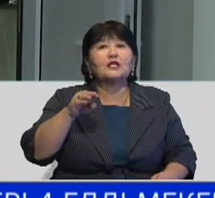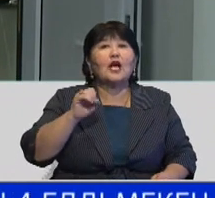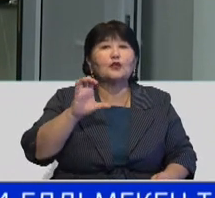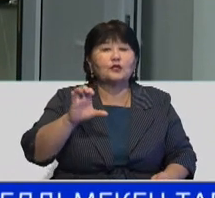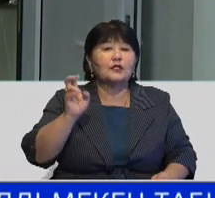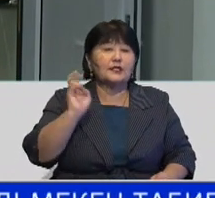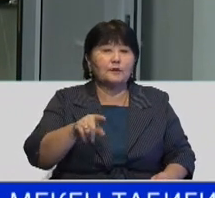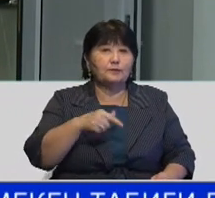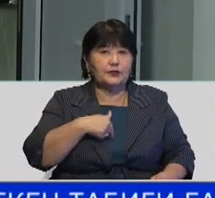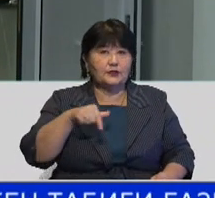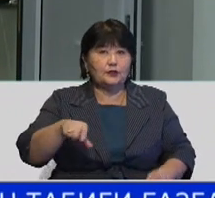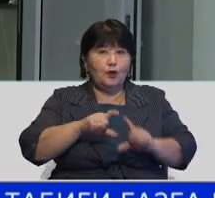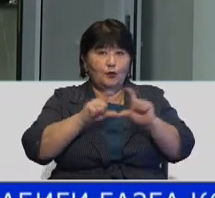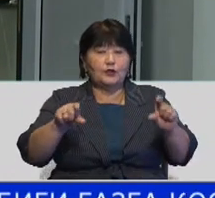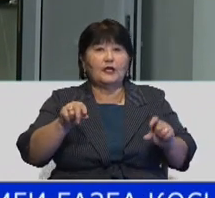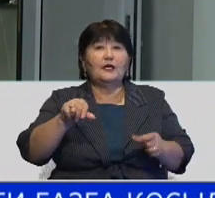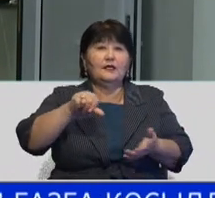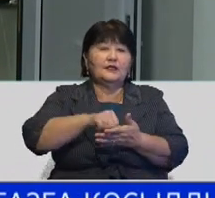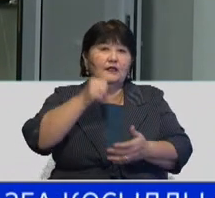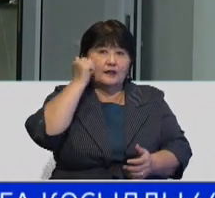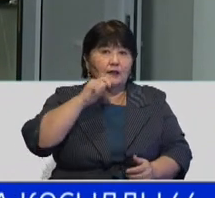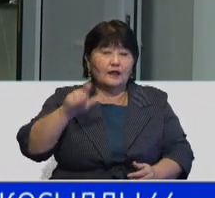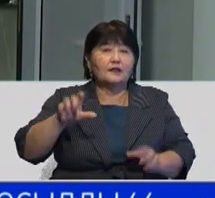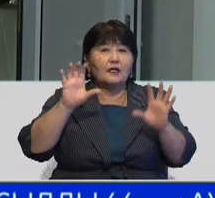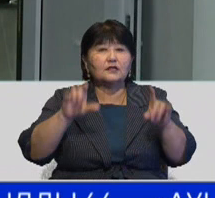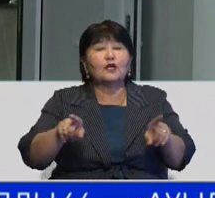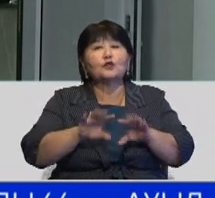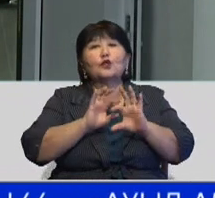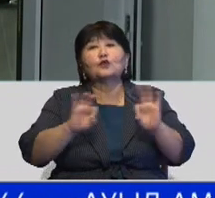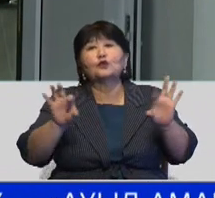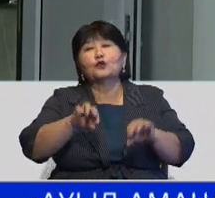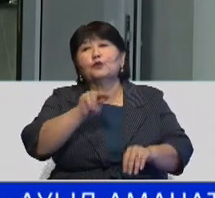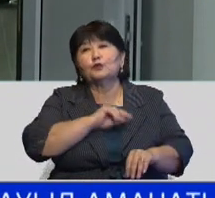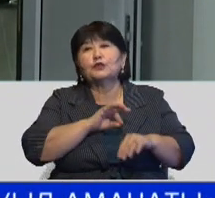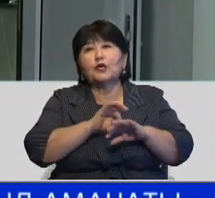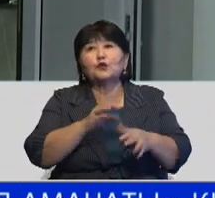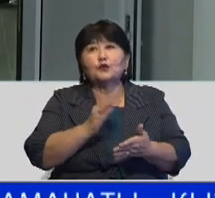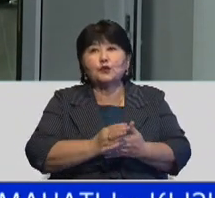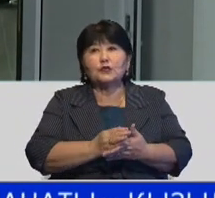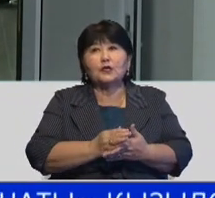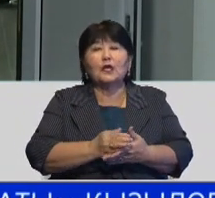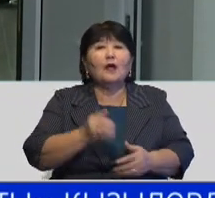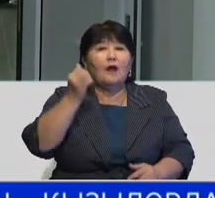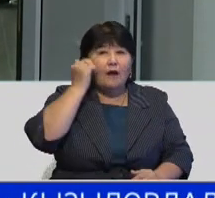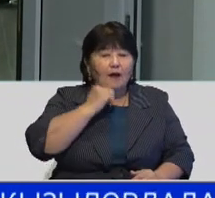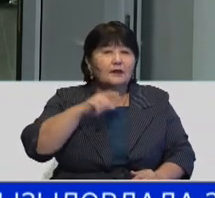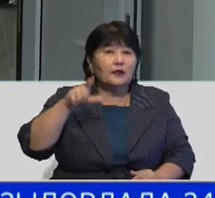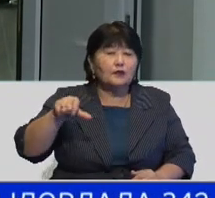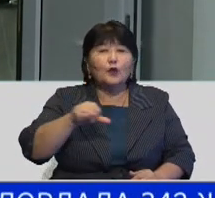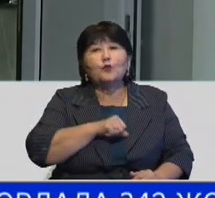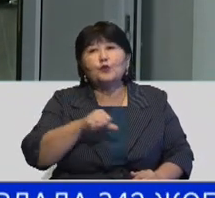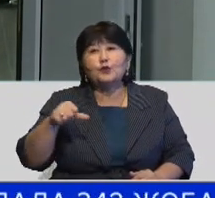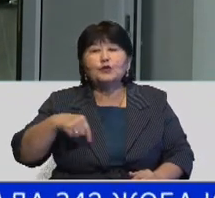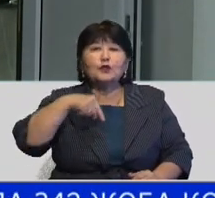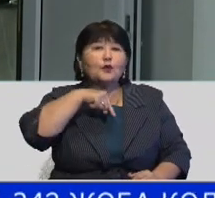біздің орталығымыздағы қызмет алушыларға заңды тұрғыда түсіндірме жұмыстарын жүргізді. Қарттарымыз, қарияларымыз